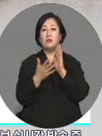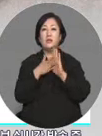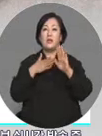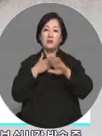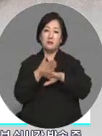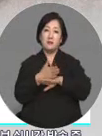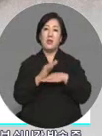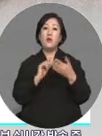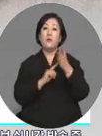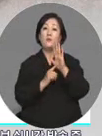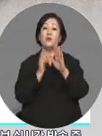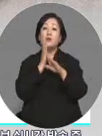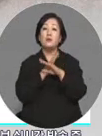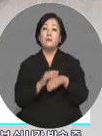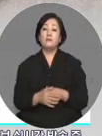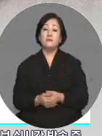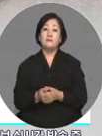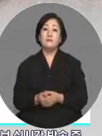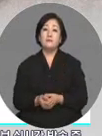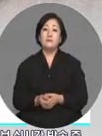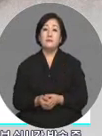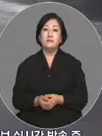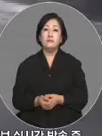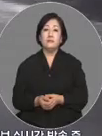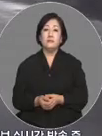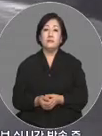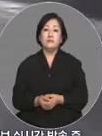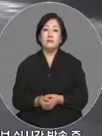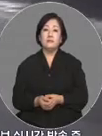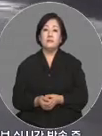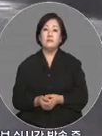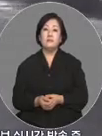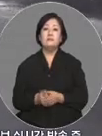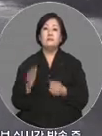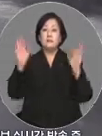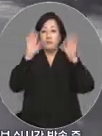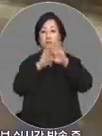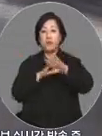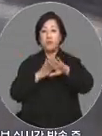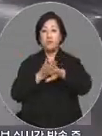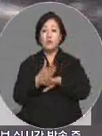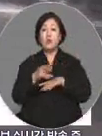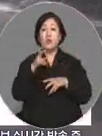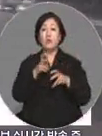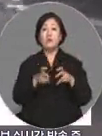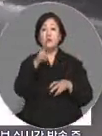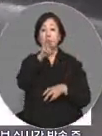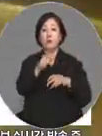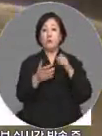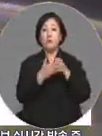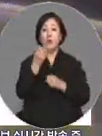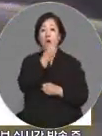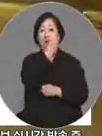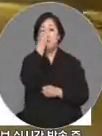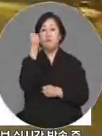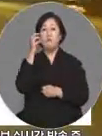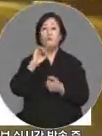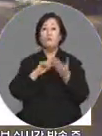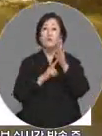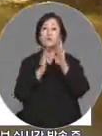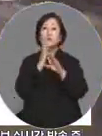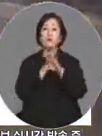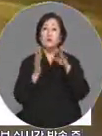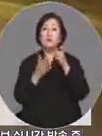알려졌습니다 친해지기 잡니다 늦은밤 달리는 버스 옆으로 섬광이 번쩍 입니다